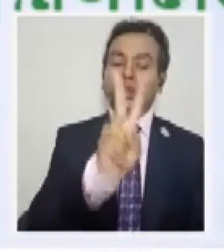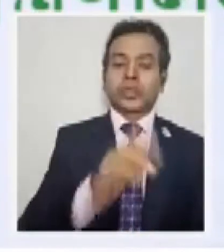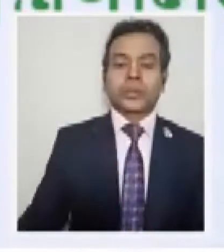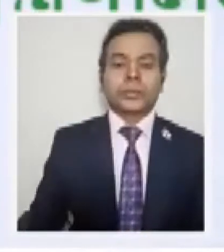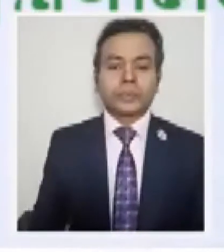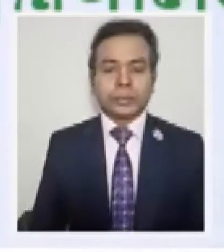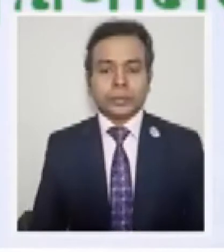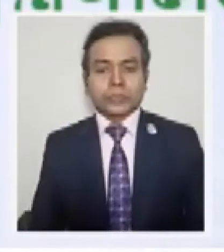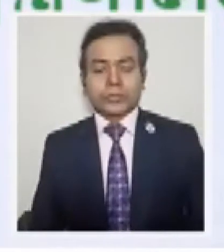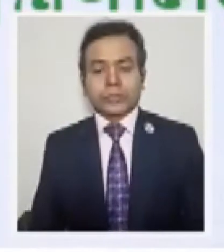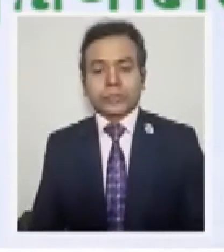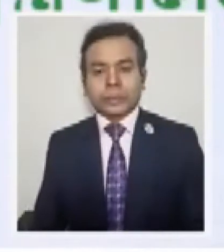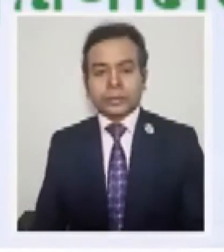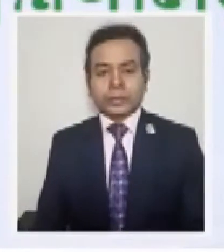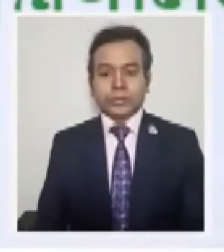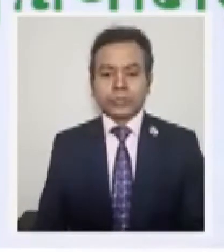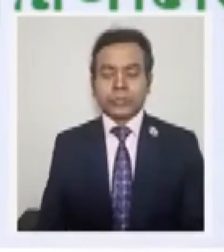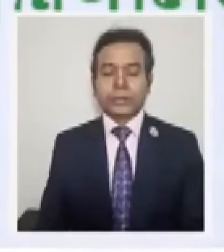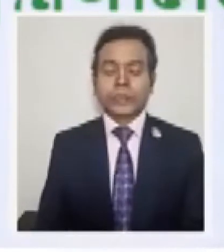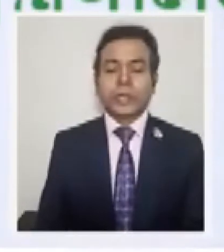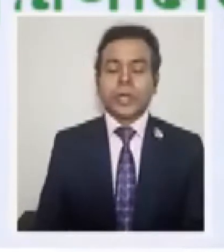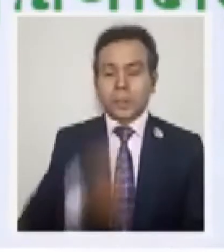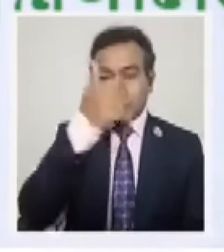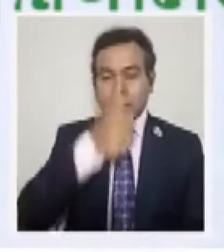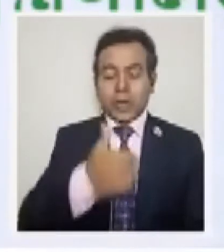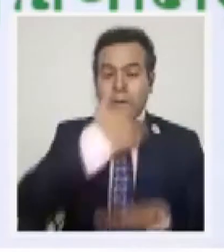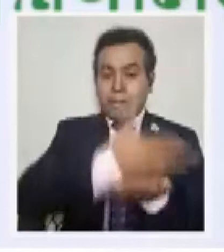90 বছর বয়সের 2 জন।